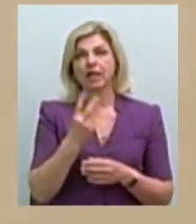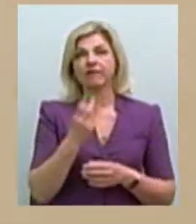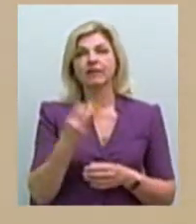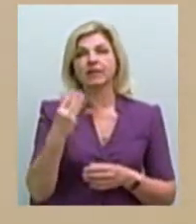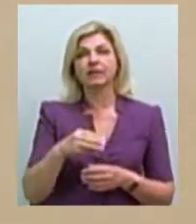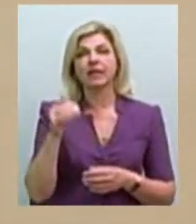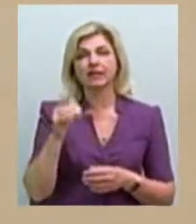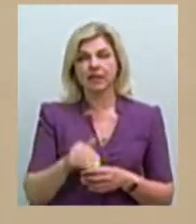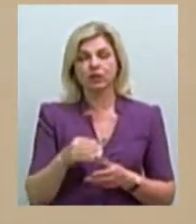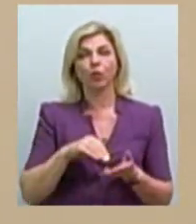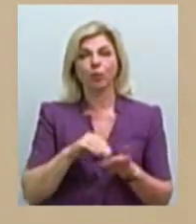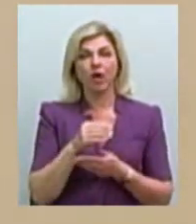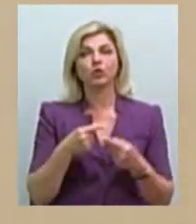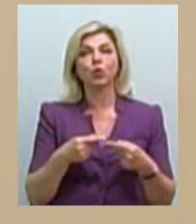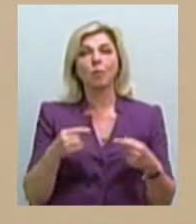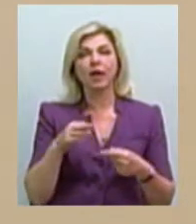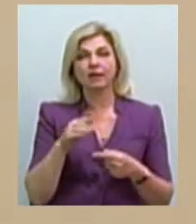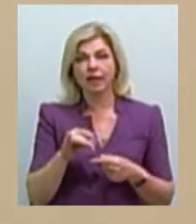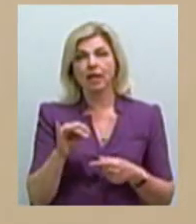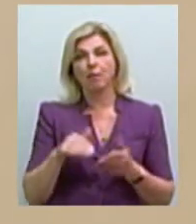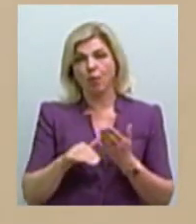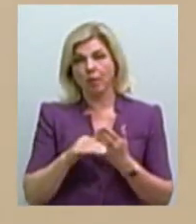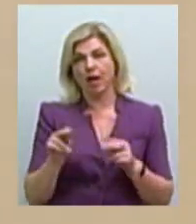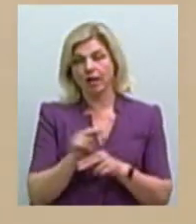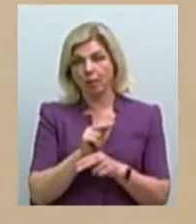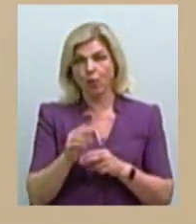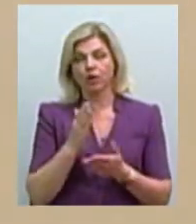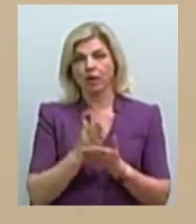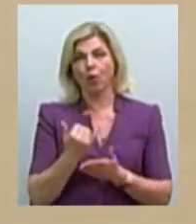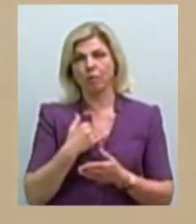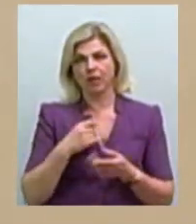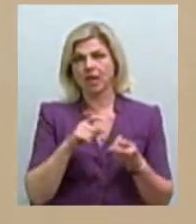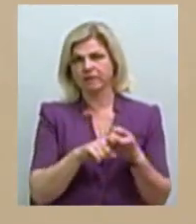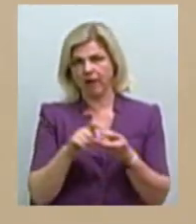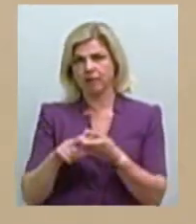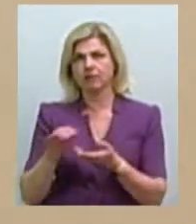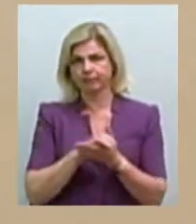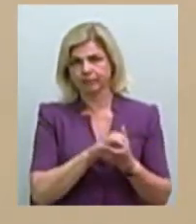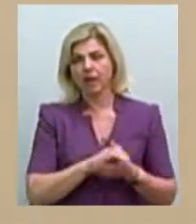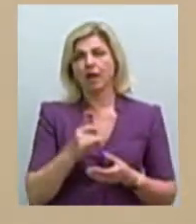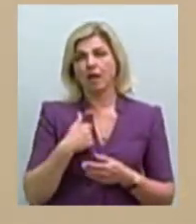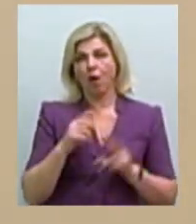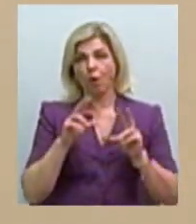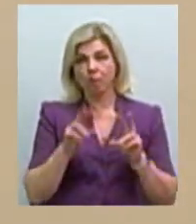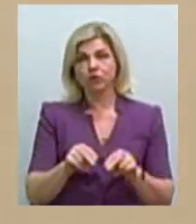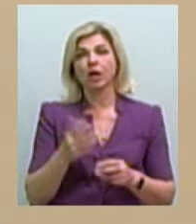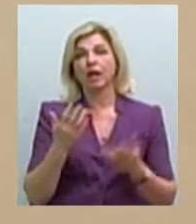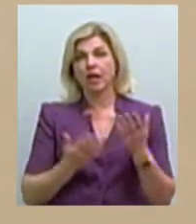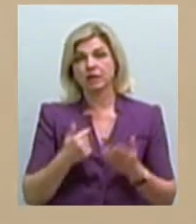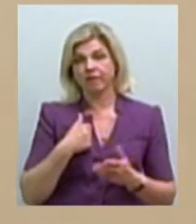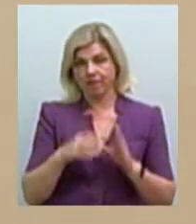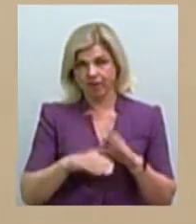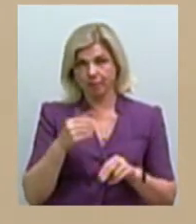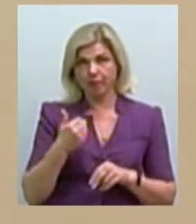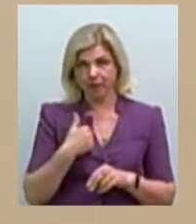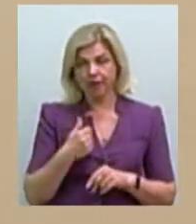покупку інструментів допомогли з ремонтом. І так я маю зв'язки. Тому я обіцяю, якщо ви виберете мене, я маю